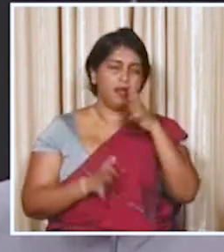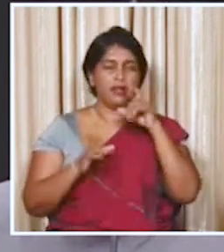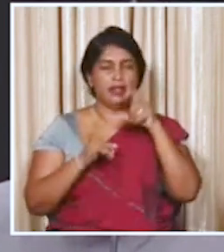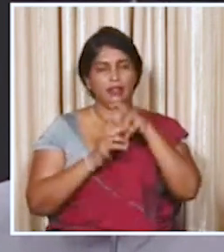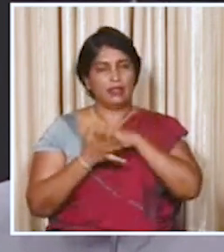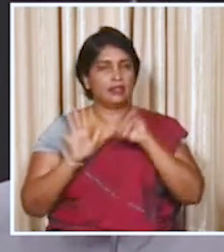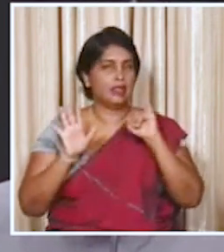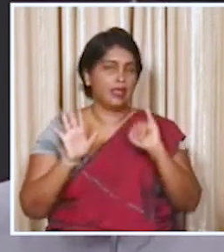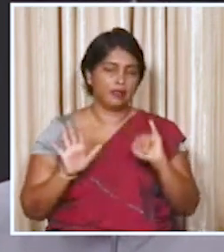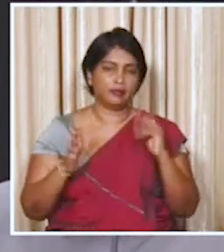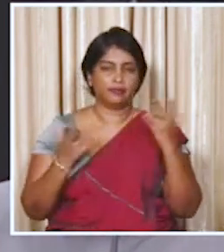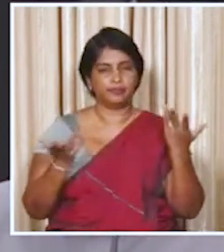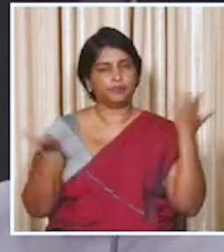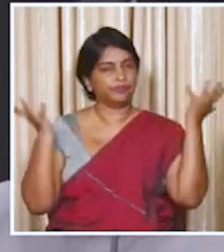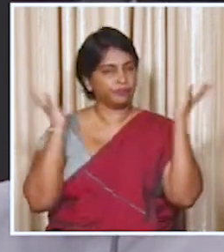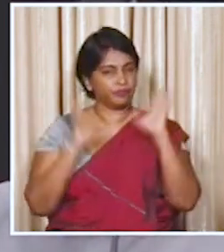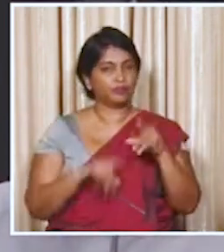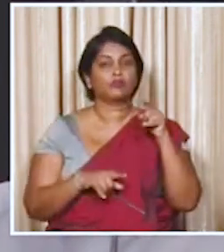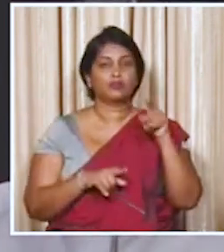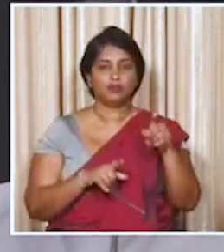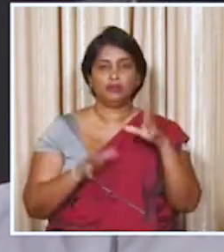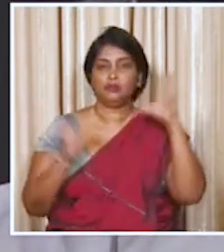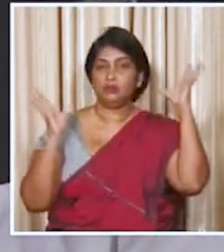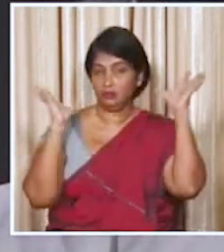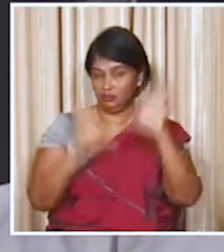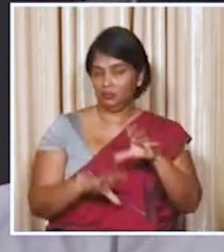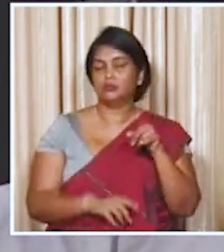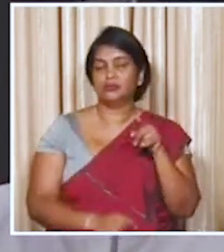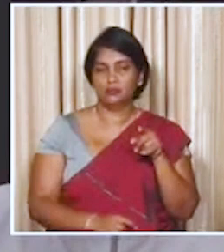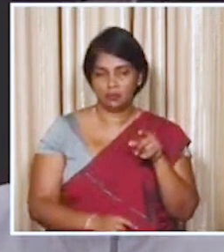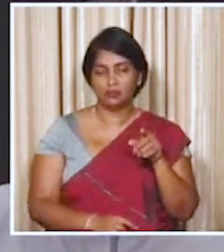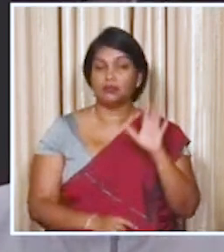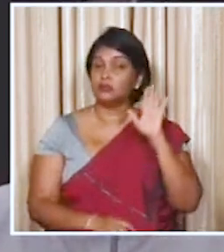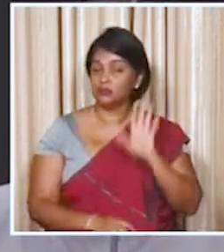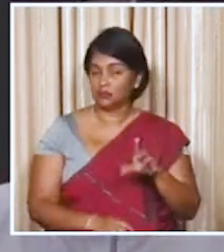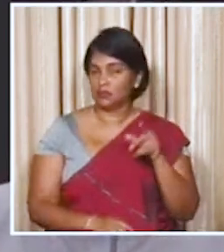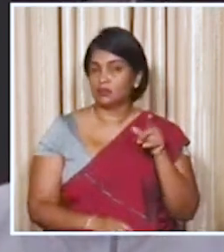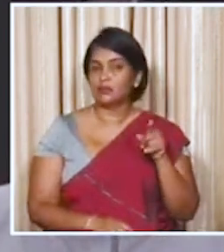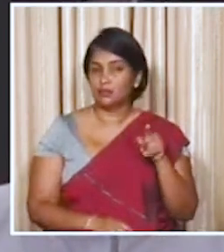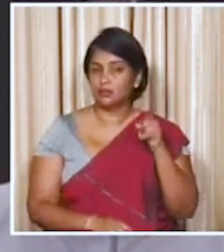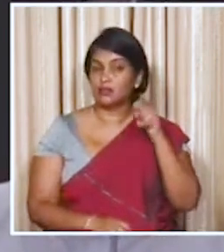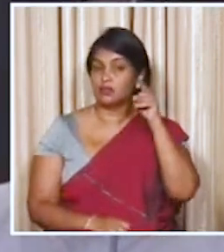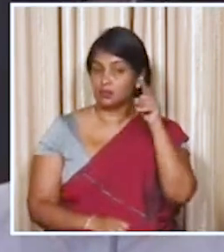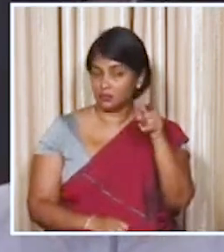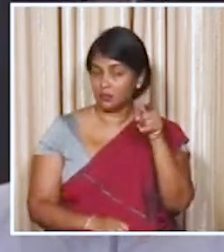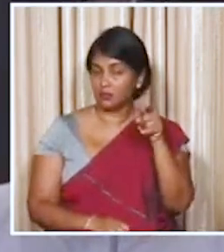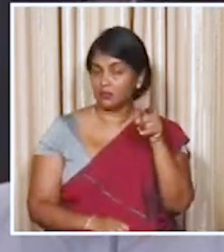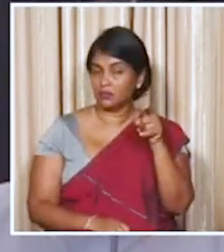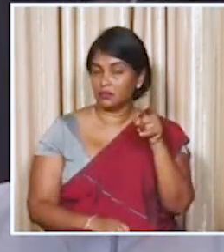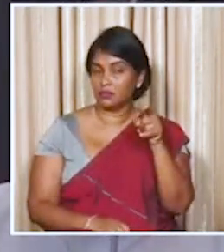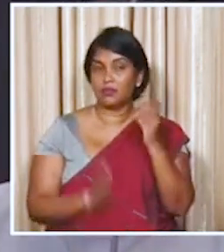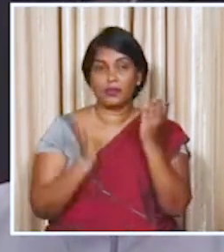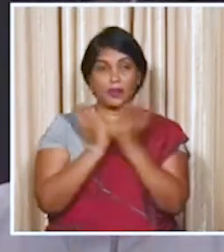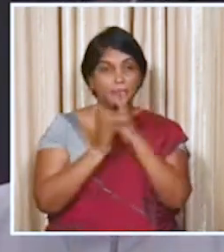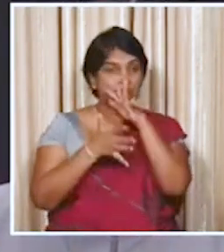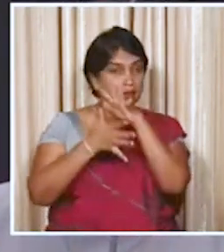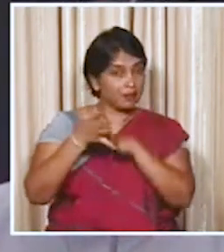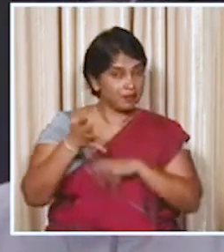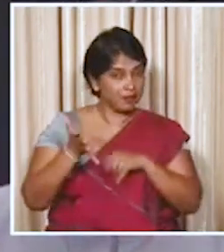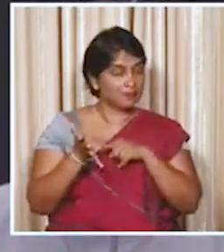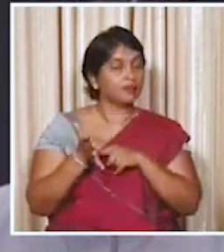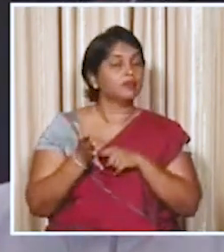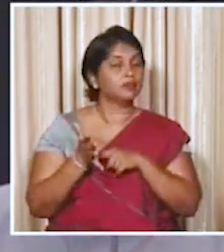එන්න පුළුවන්. කොහෙන් ආවත් ඔබතුමියලා ඒ කට්ටිය ගෙන්නලා තිබ්බා. හැබැයි ඔබතුමිය ඒ පත්‍රිකාවේ ලියපු